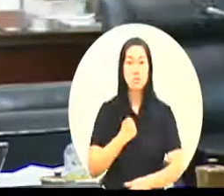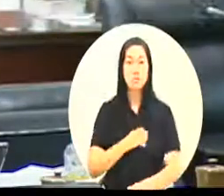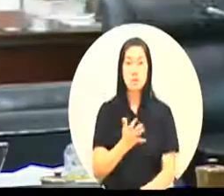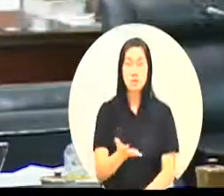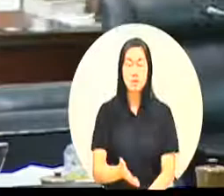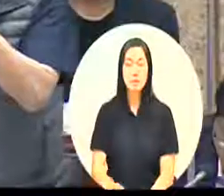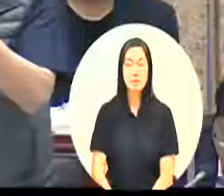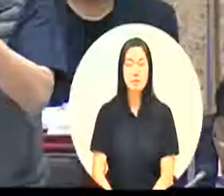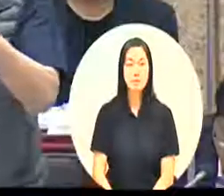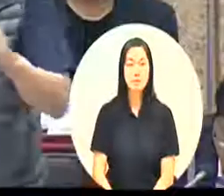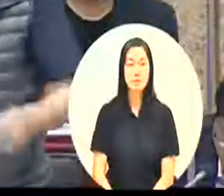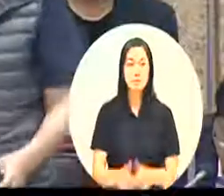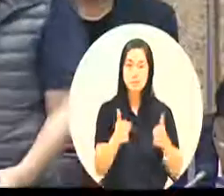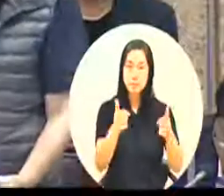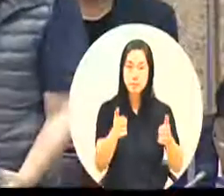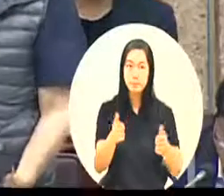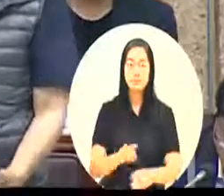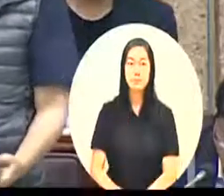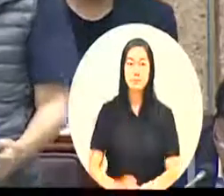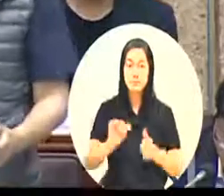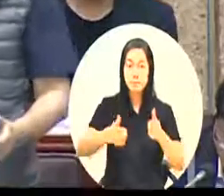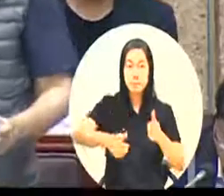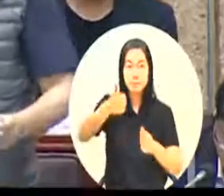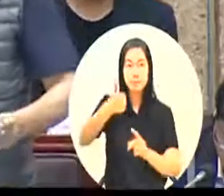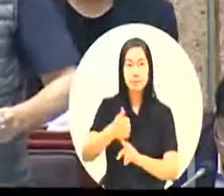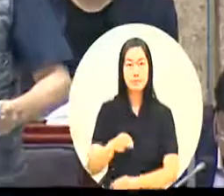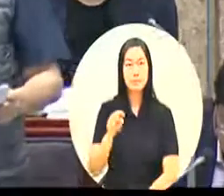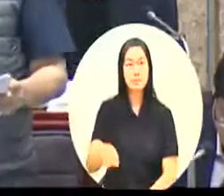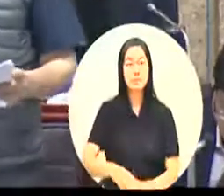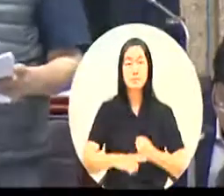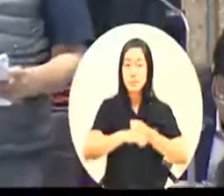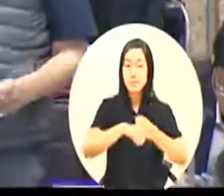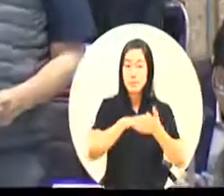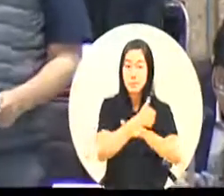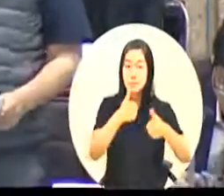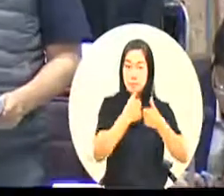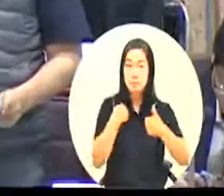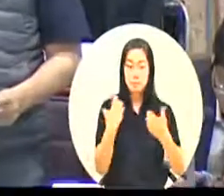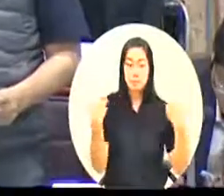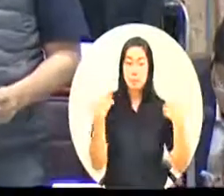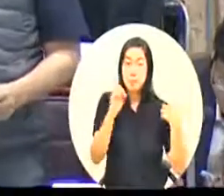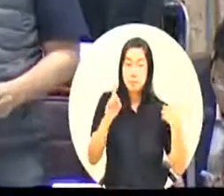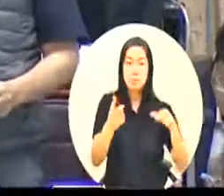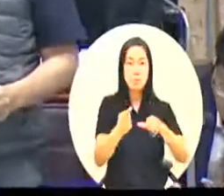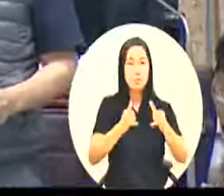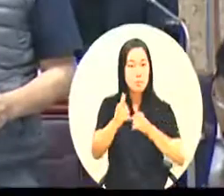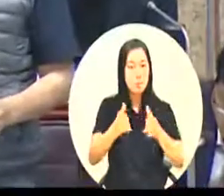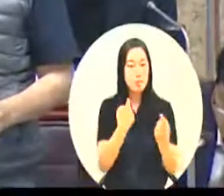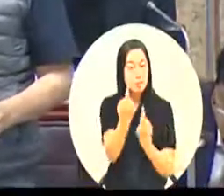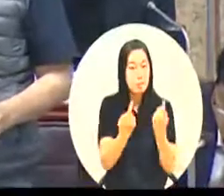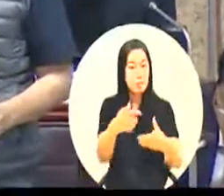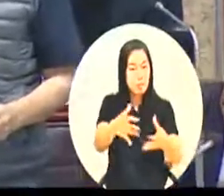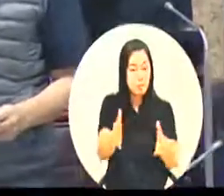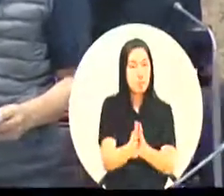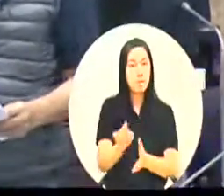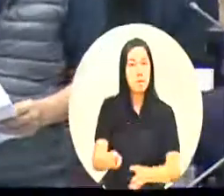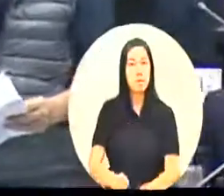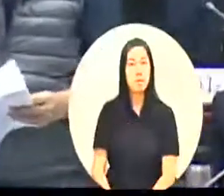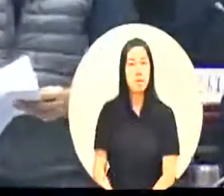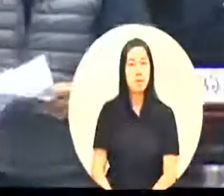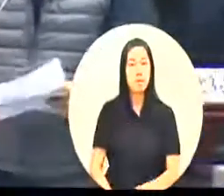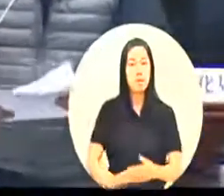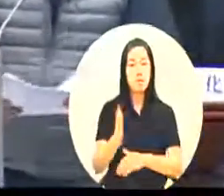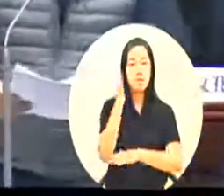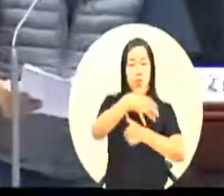回答。 谢谢议员。我们研考会主要是负责这个公民参与组，那公民参与组是不止研考会，很多